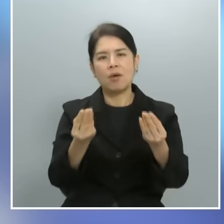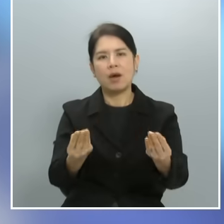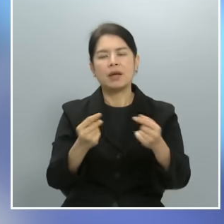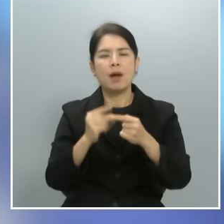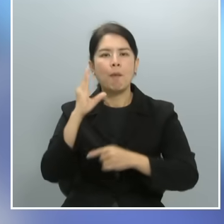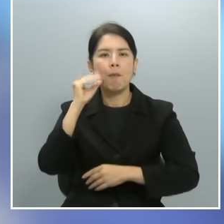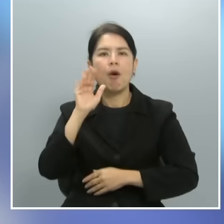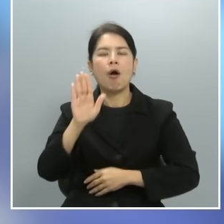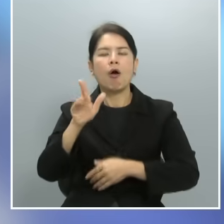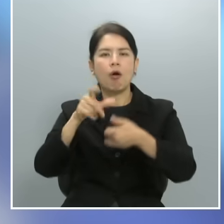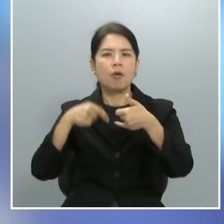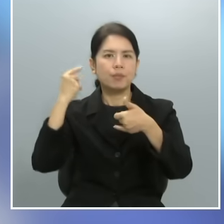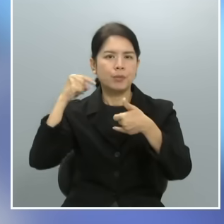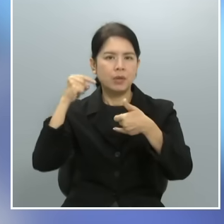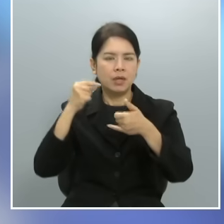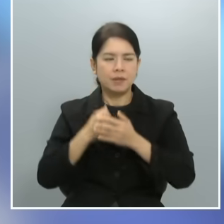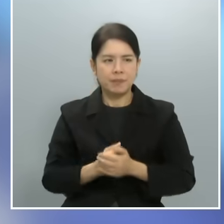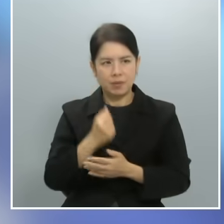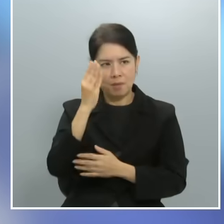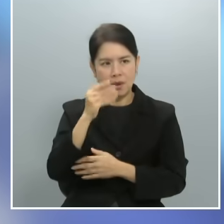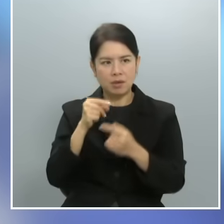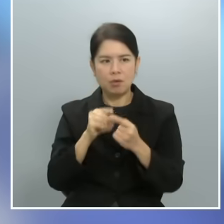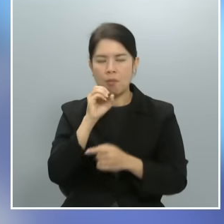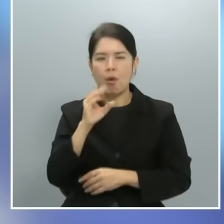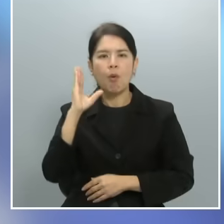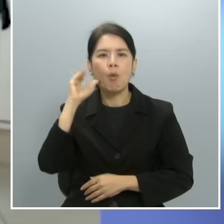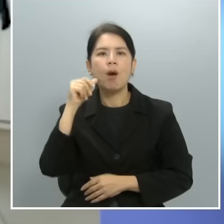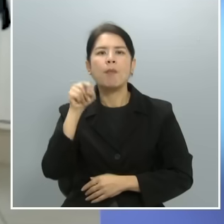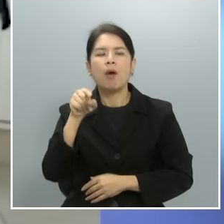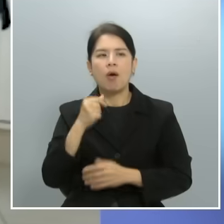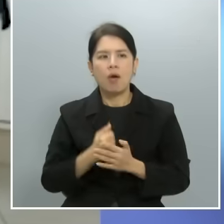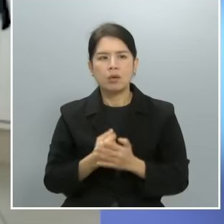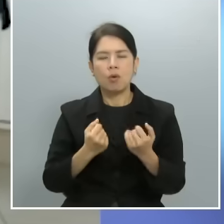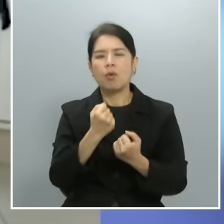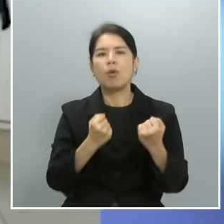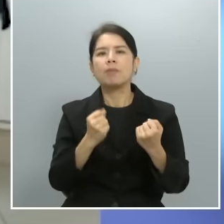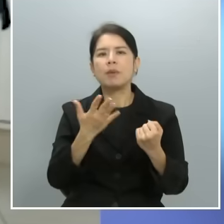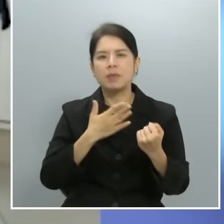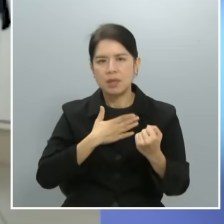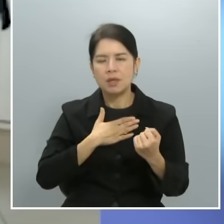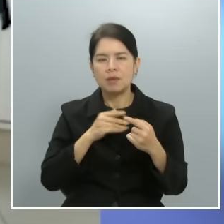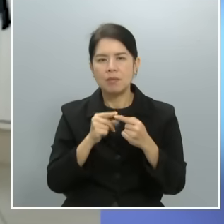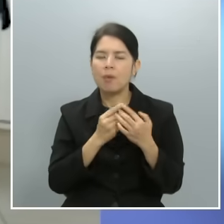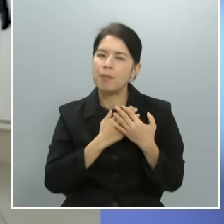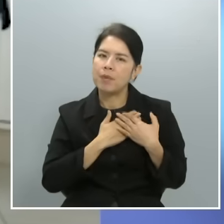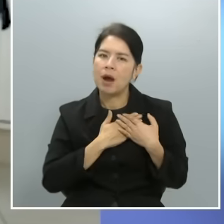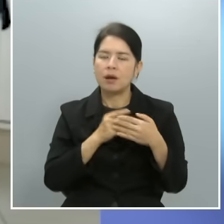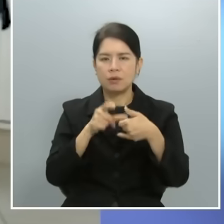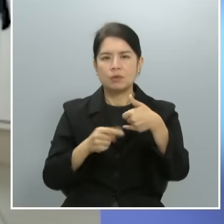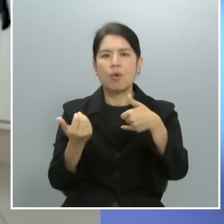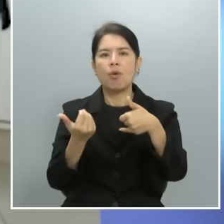ว่าพ่อเนี่ยไม่มีรถใช้ผมรักลูกเขาผมก็ต้องรักพ่อเขาด้วยนั่นพี่หมวย